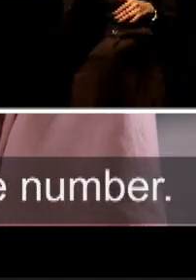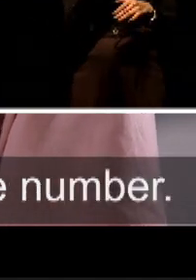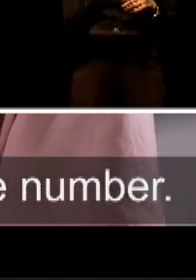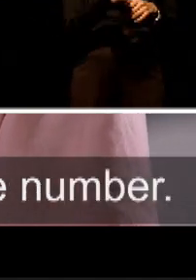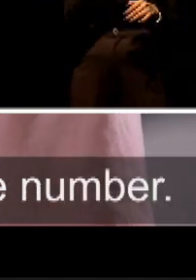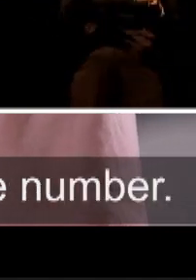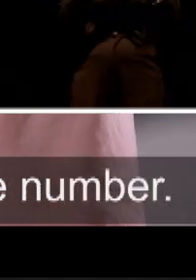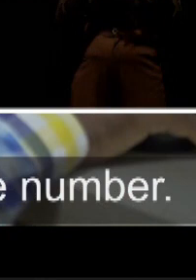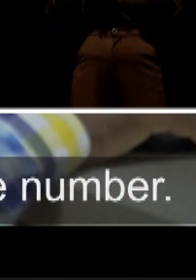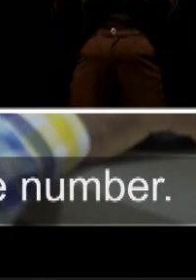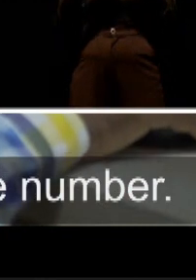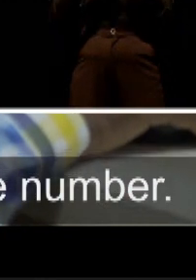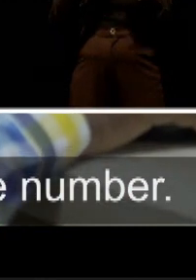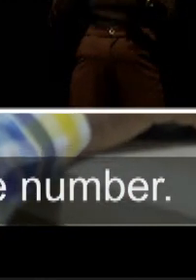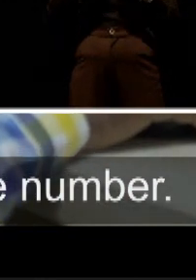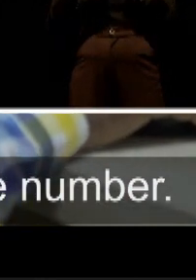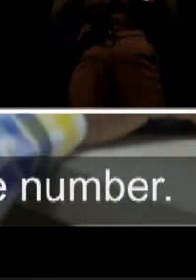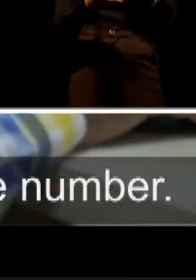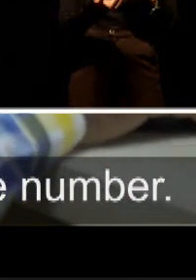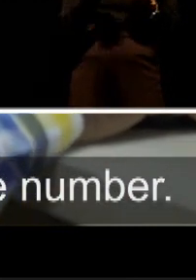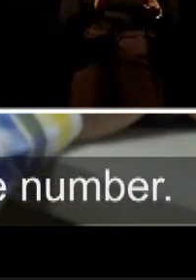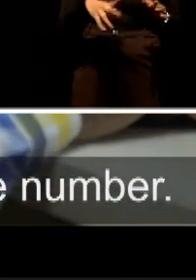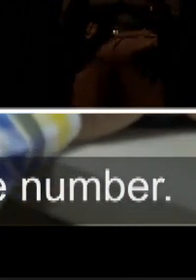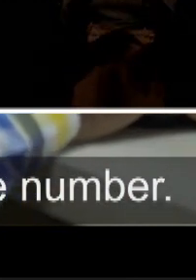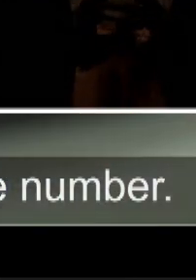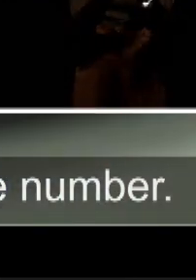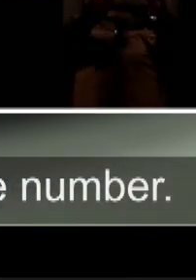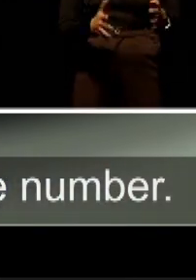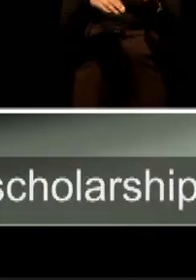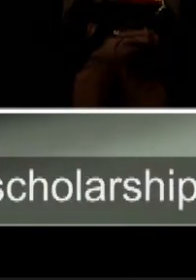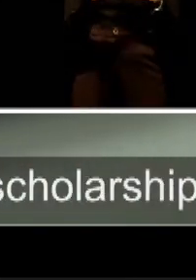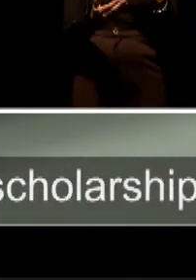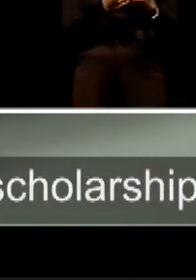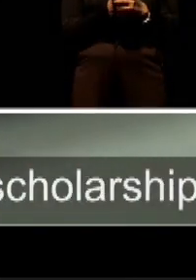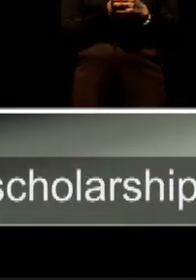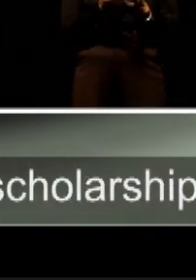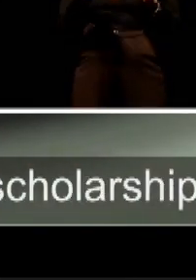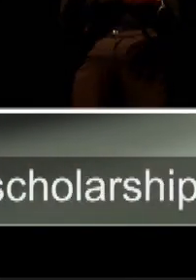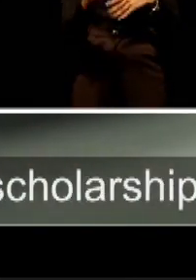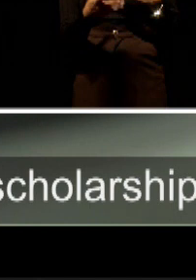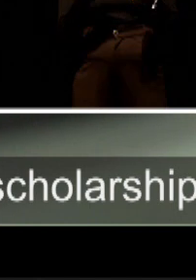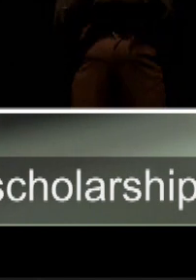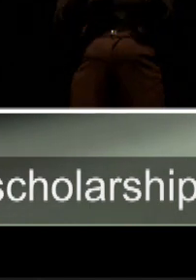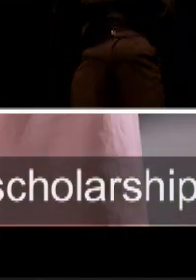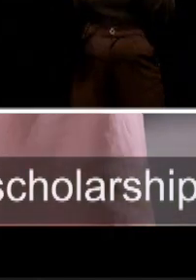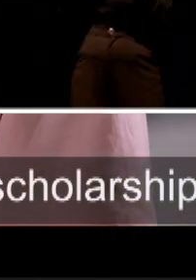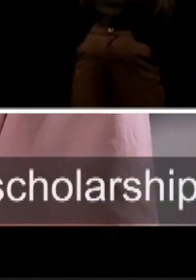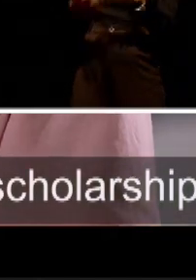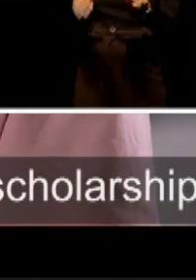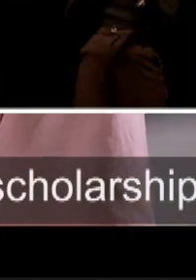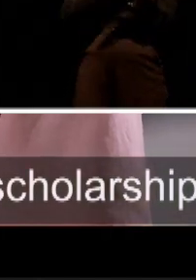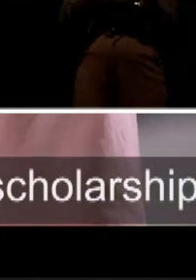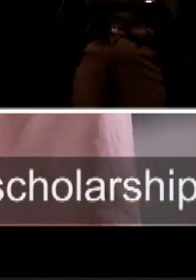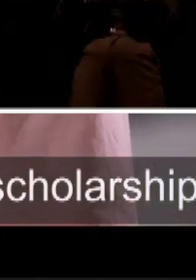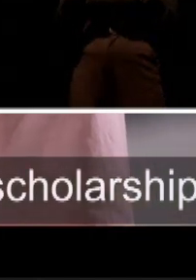पर वेबसाइट मिला कैप सार्थी का, और वहाँ पर मैं अपना रजिस्टर किया, मोबाइल नंबर अपना नाम. फिर कुछ दिन बाद मुझे मेल आया कि HDFC बैंक